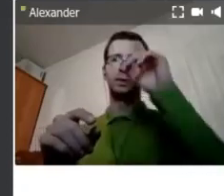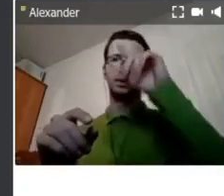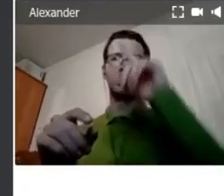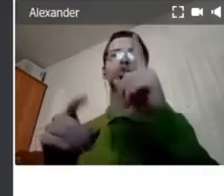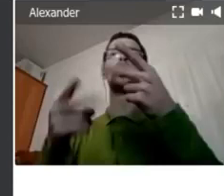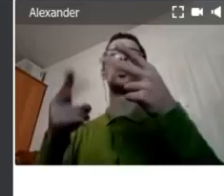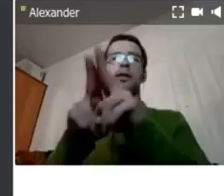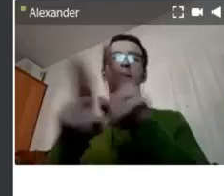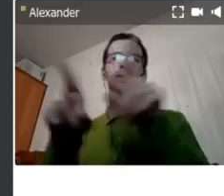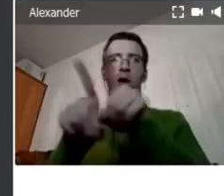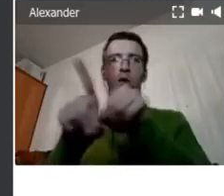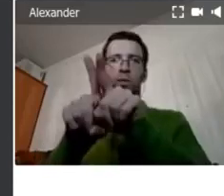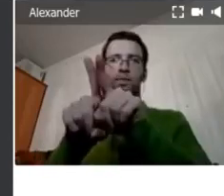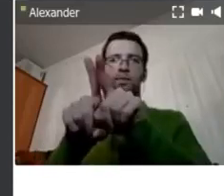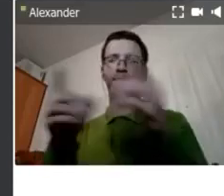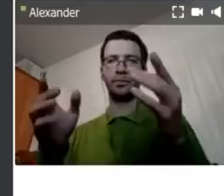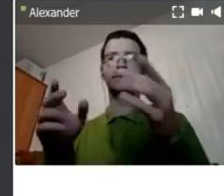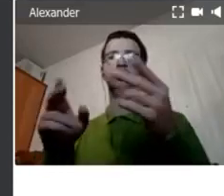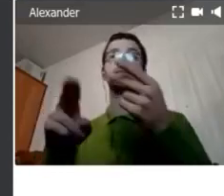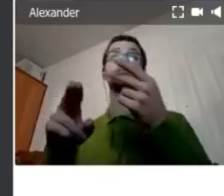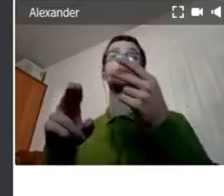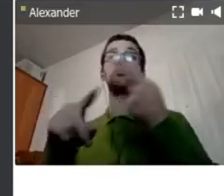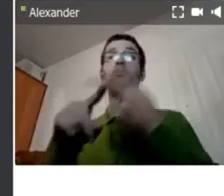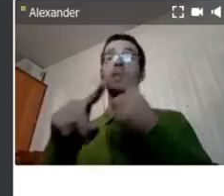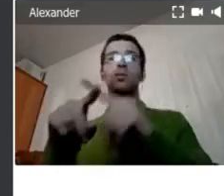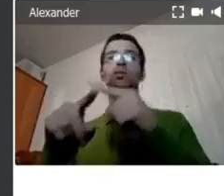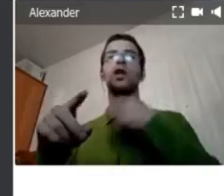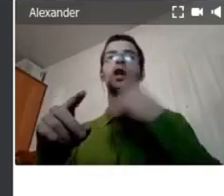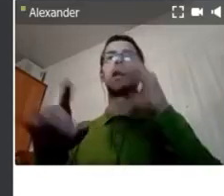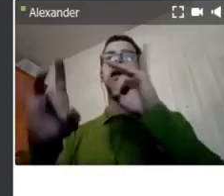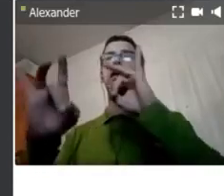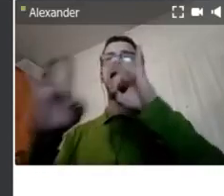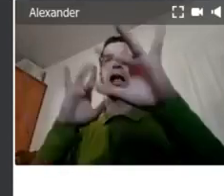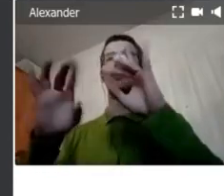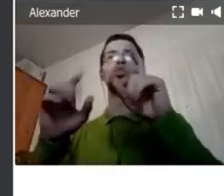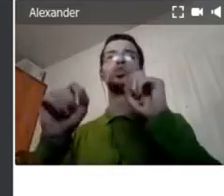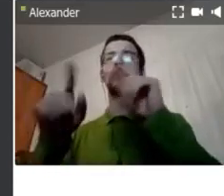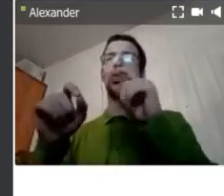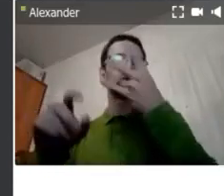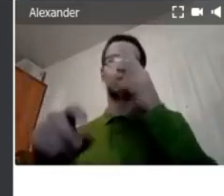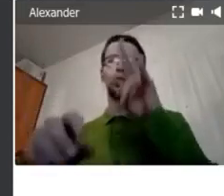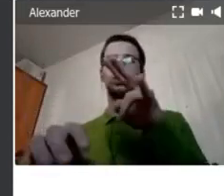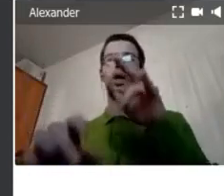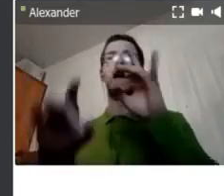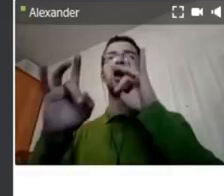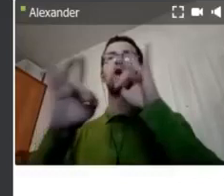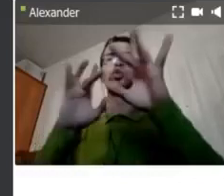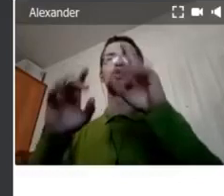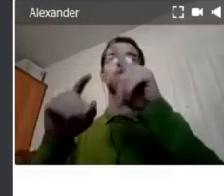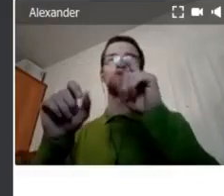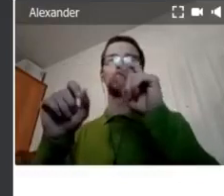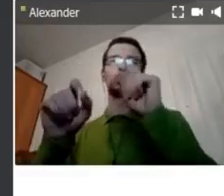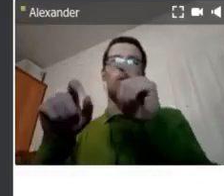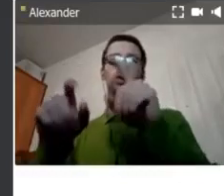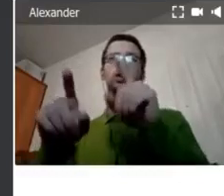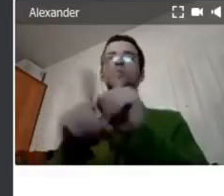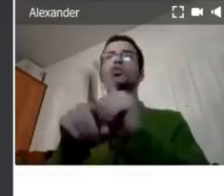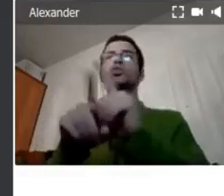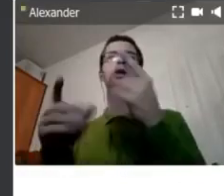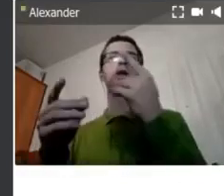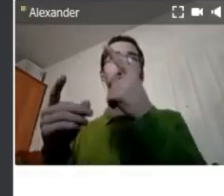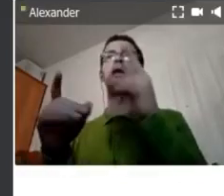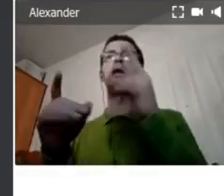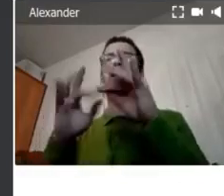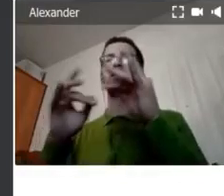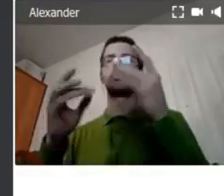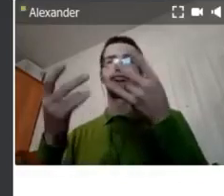действительно одно удовольствие золотом. Почему? Потому что продукт, который знают все, который ценят все, который уважают